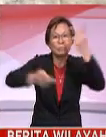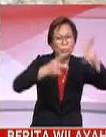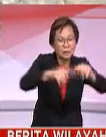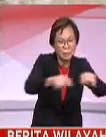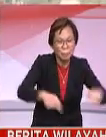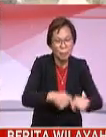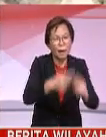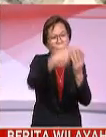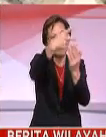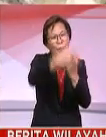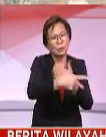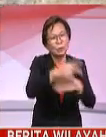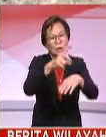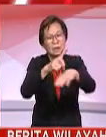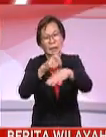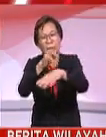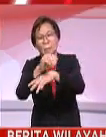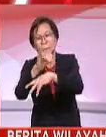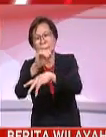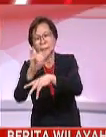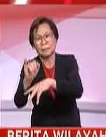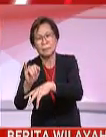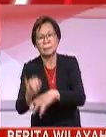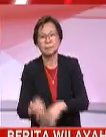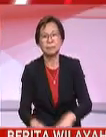tapak projek di Miri.